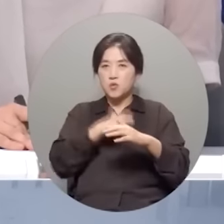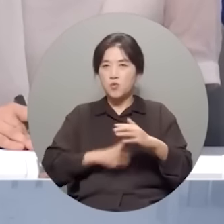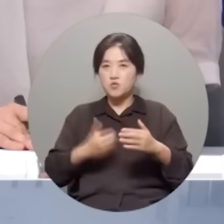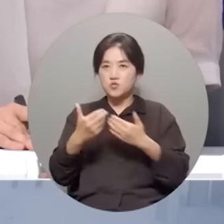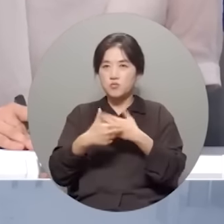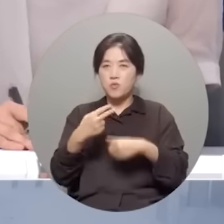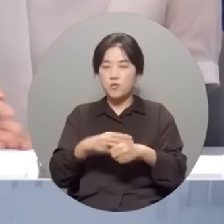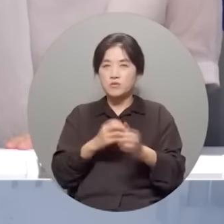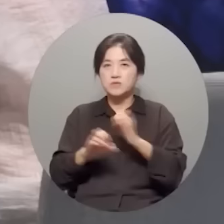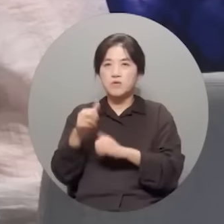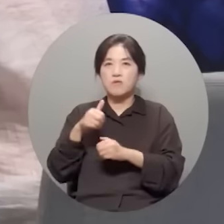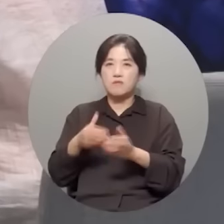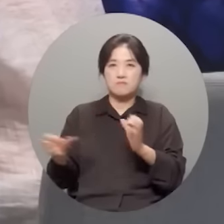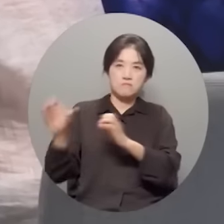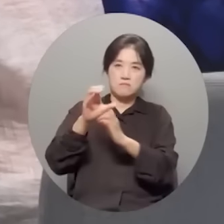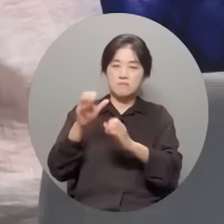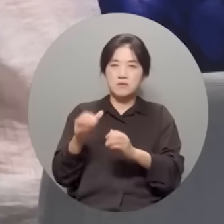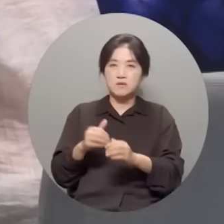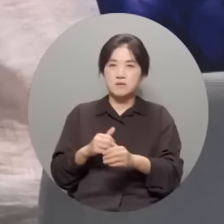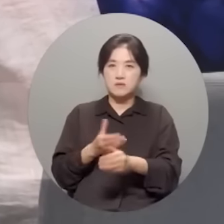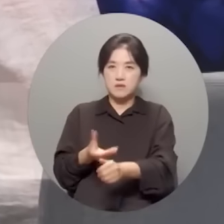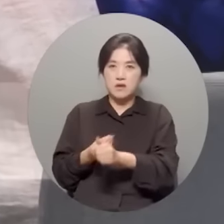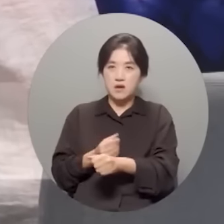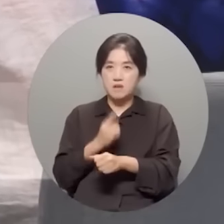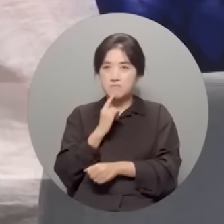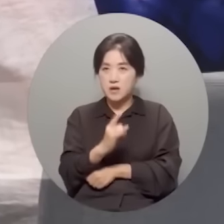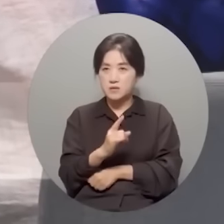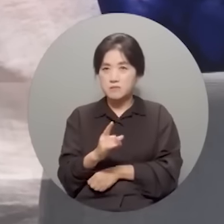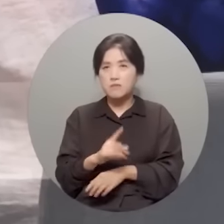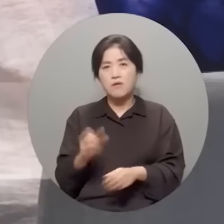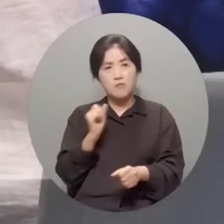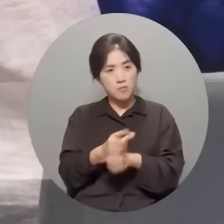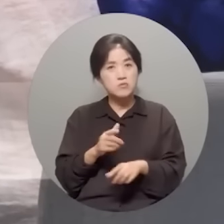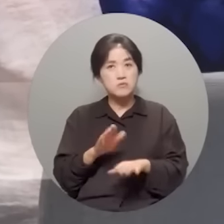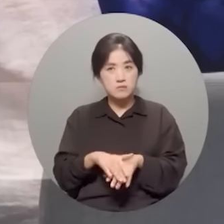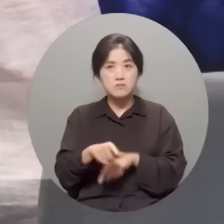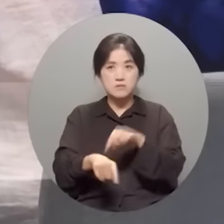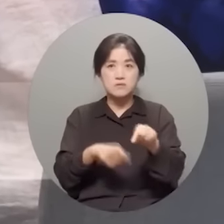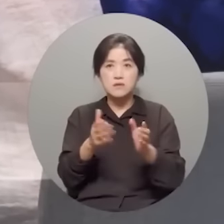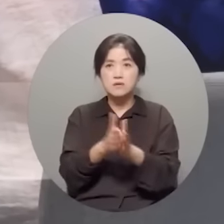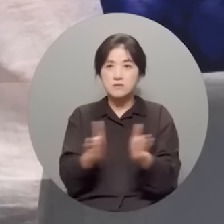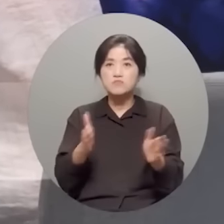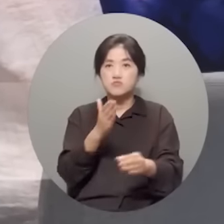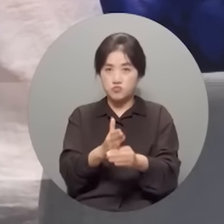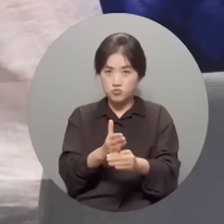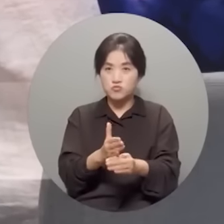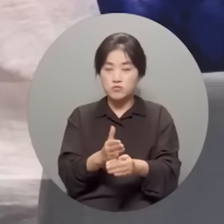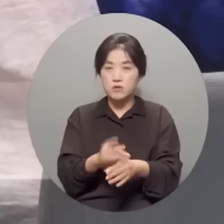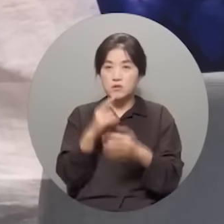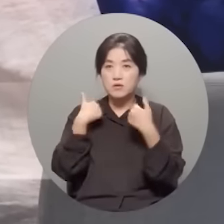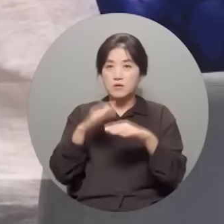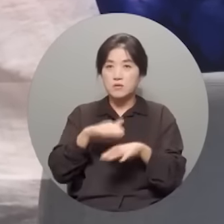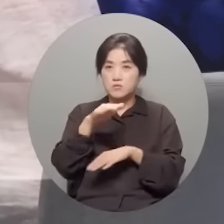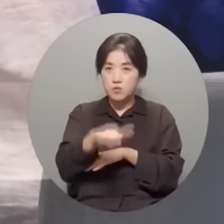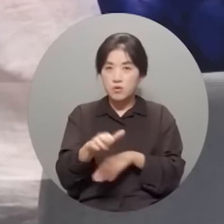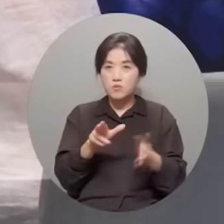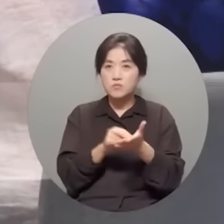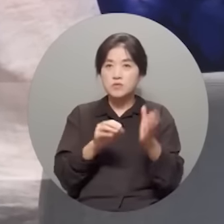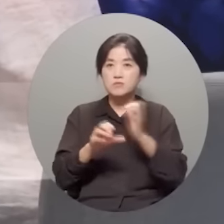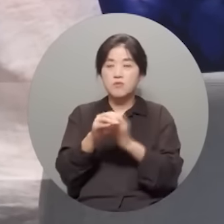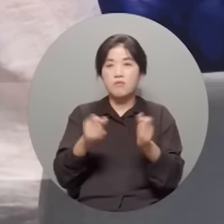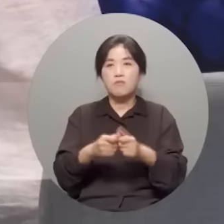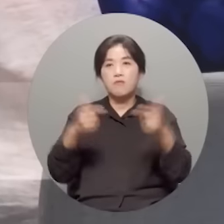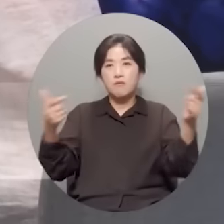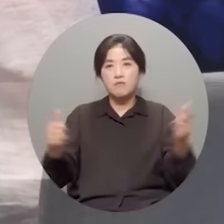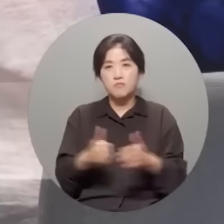투입하겠다고 합니다 그런데 사실 이런 대책들이 대부분 이미 시행이 되고 있는 거 같은데 정부가 손을 대니까 문제가 오히려 더 커진